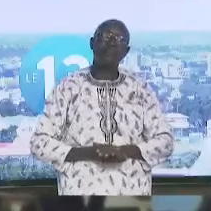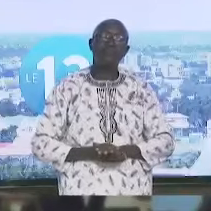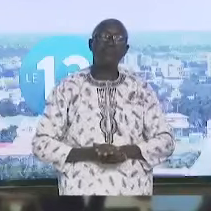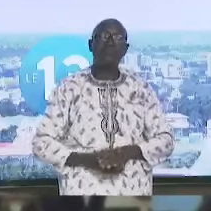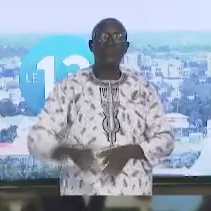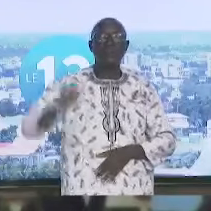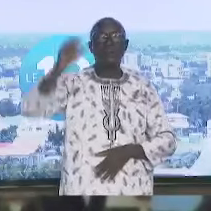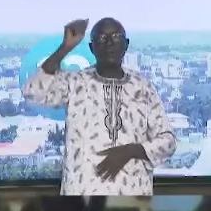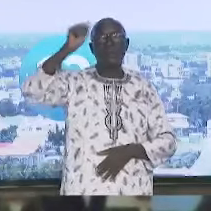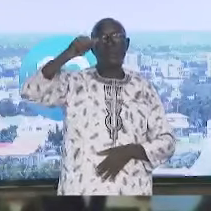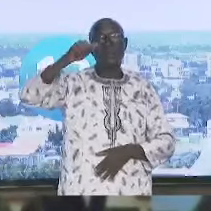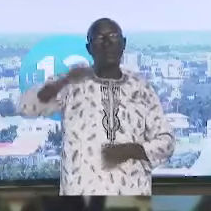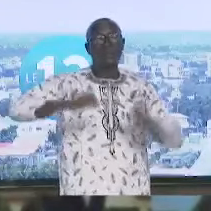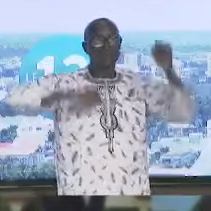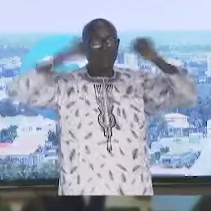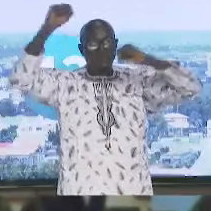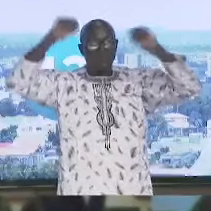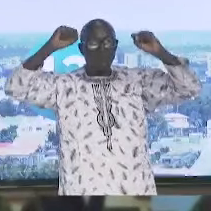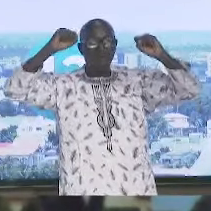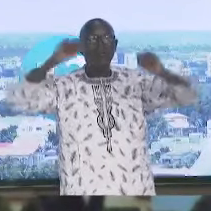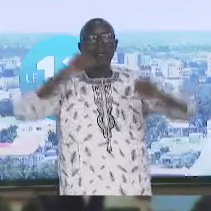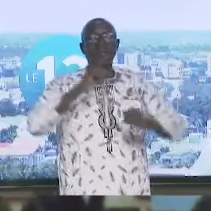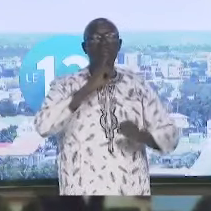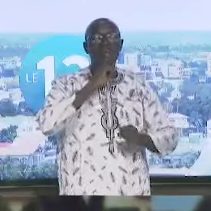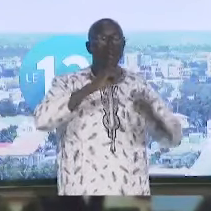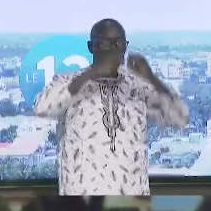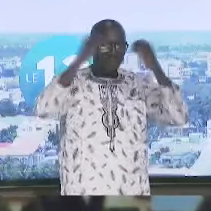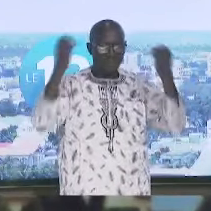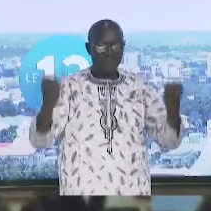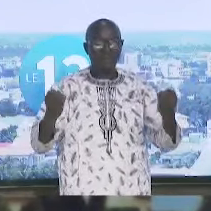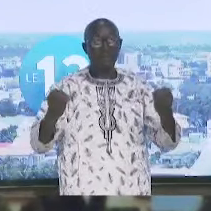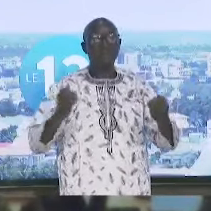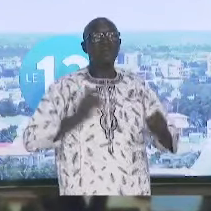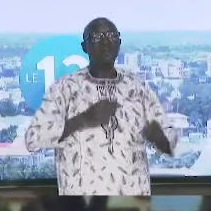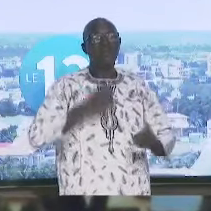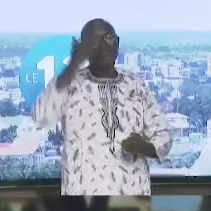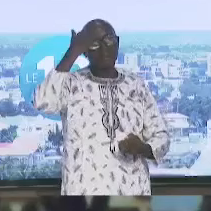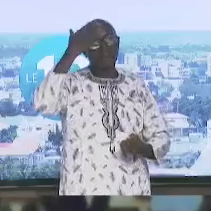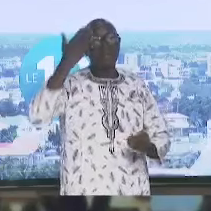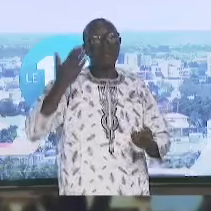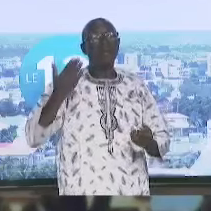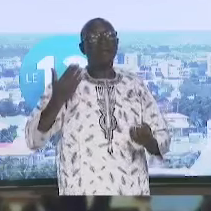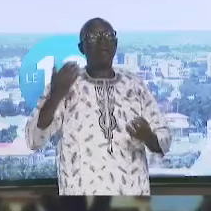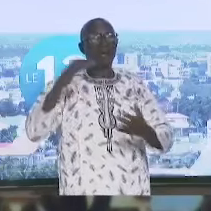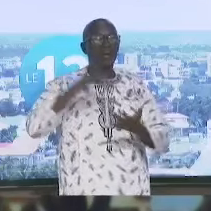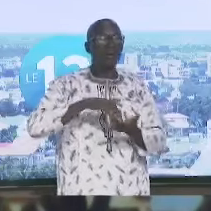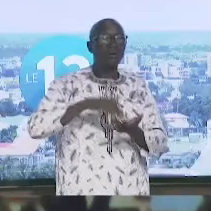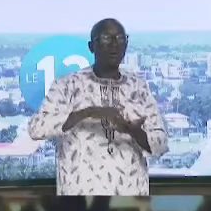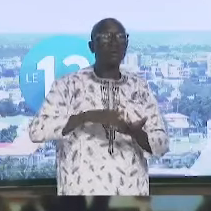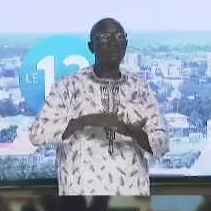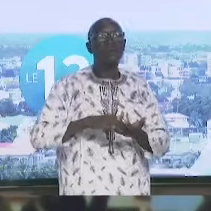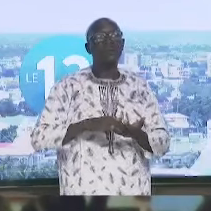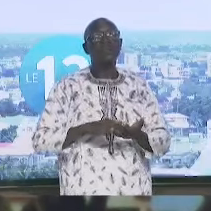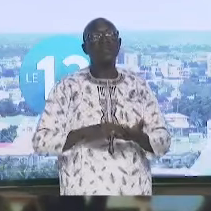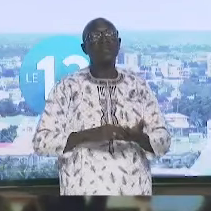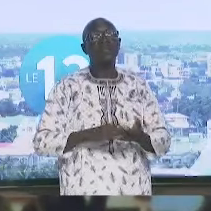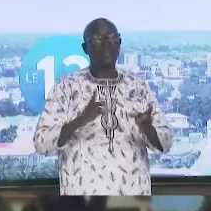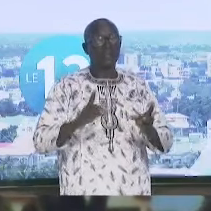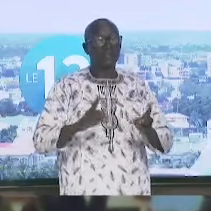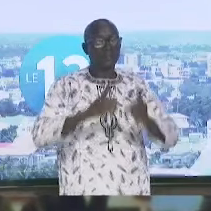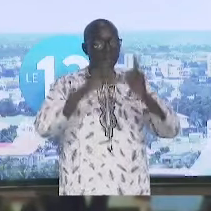Oui, la rubrique sport de cette édition, nous en saurons davantage au sujet de la